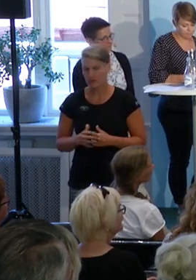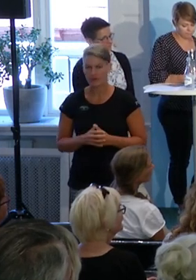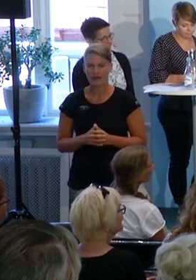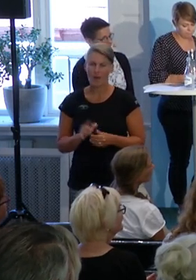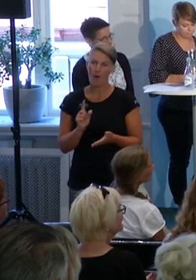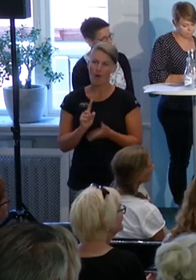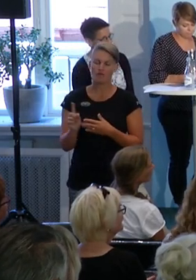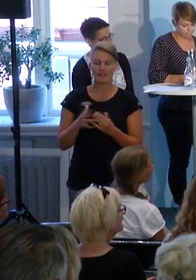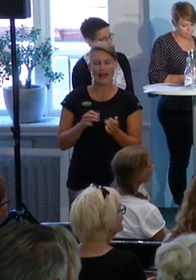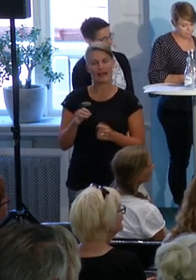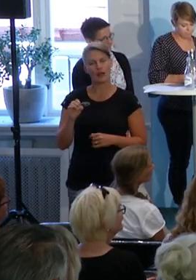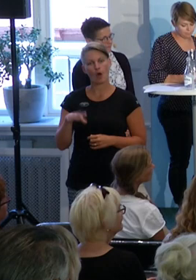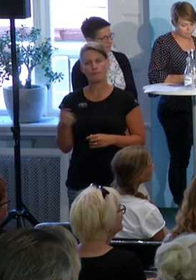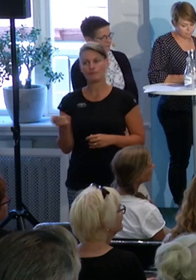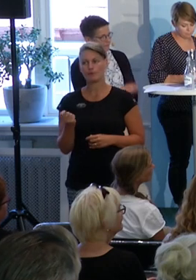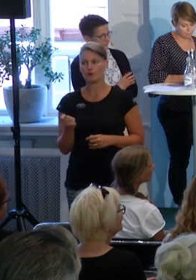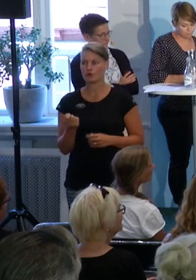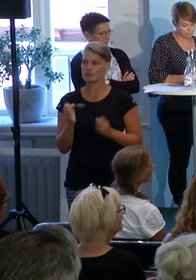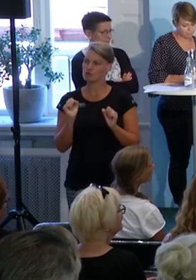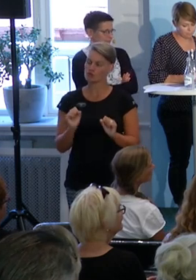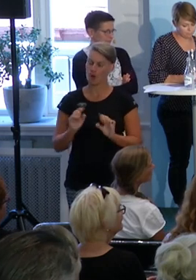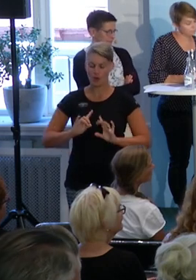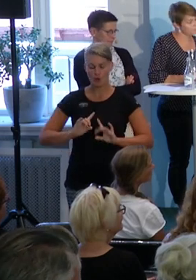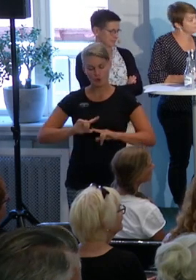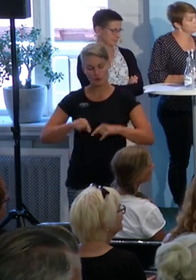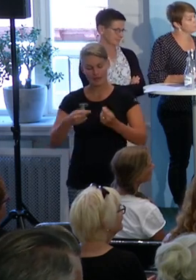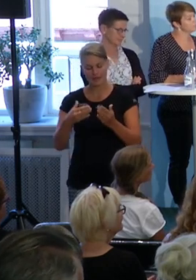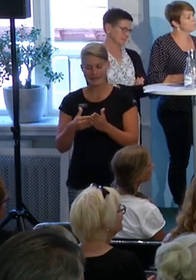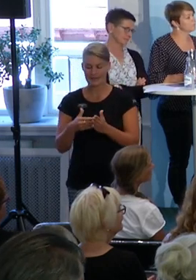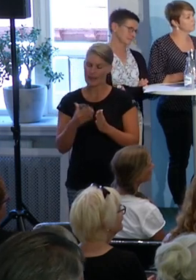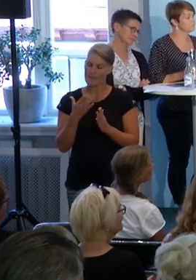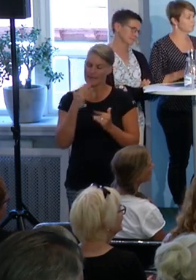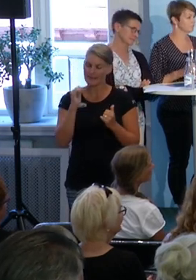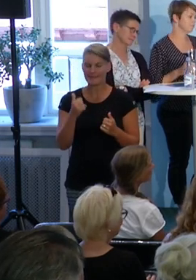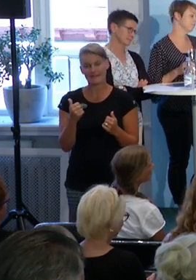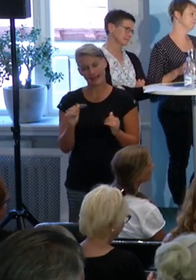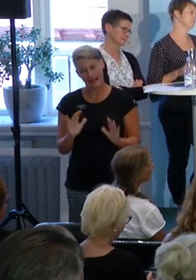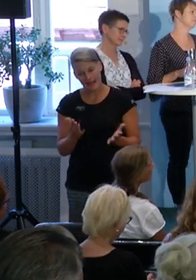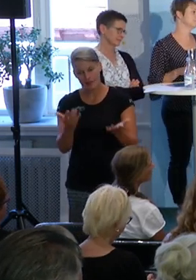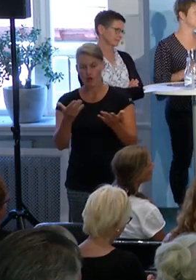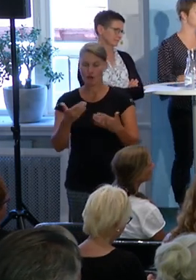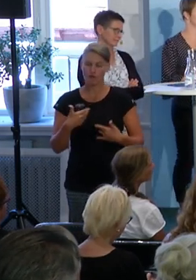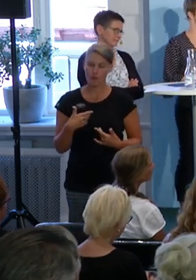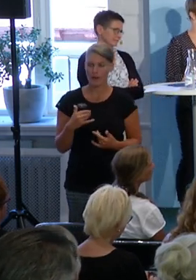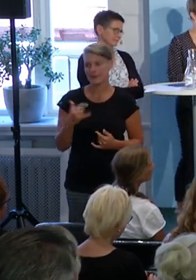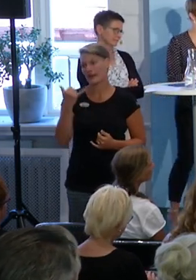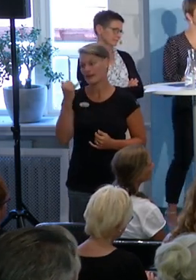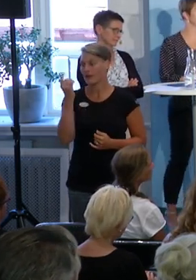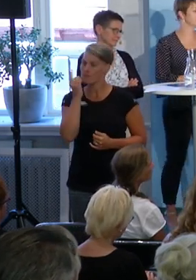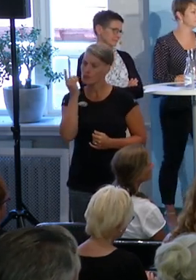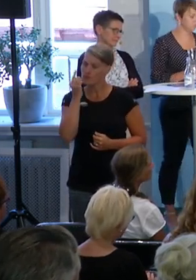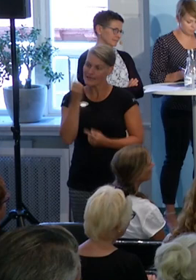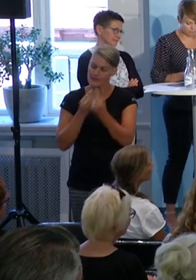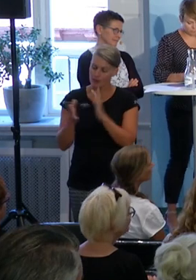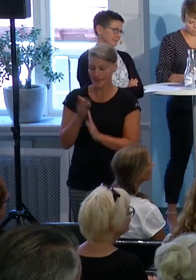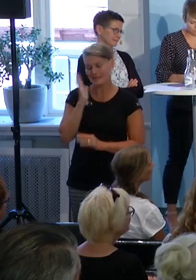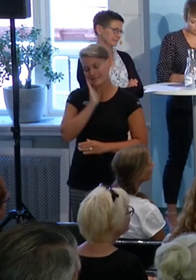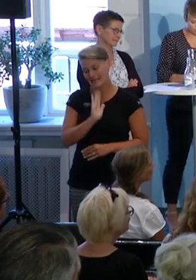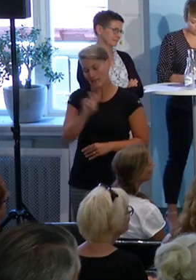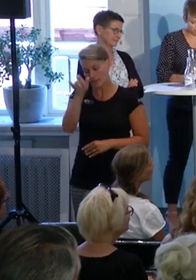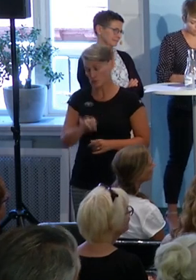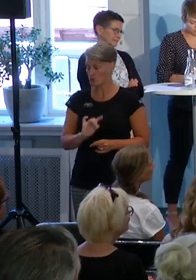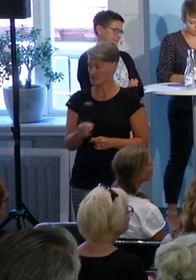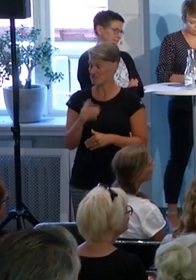som ska utvecklas till ett bättre liv får ett mobiltelefonsamtal idag med någon snäll människa och sen är det bra med